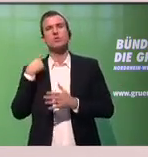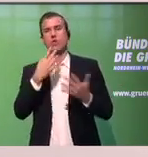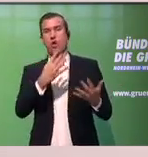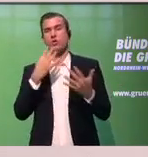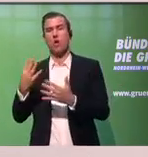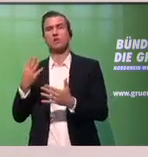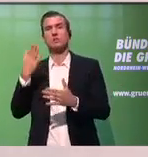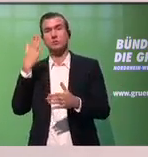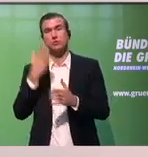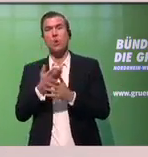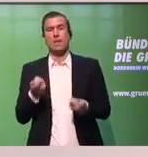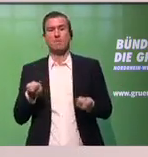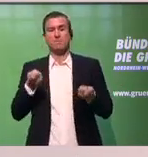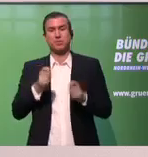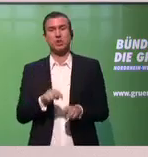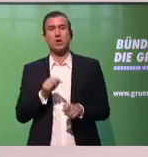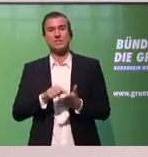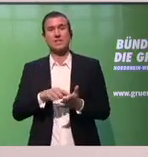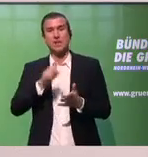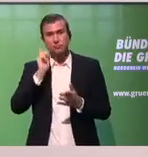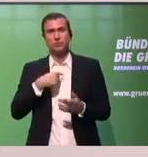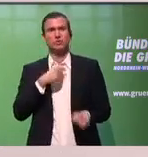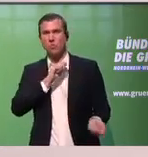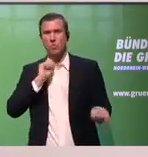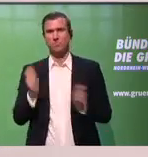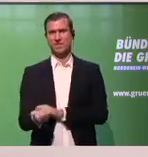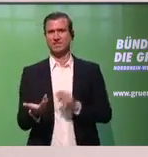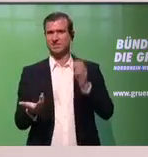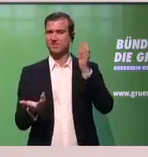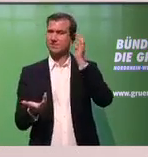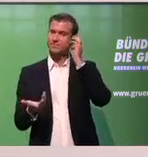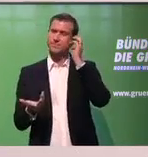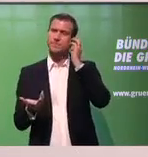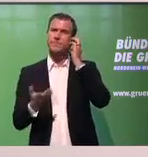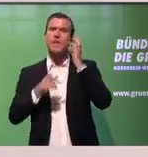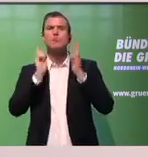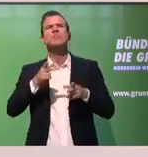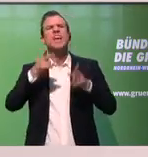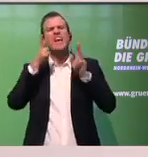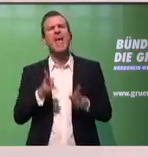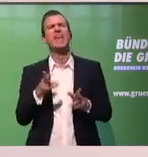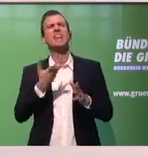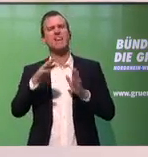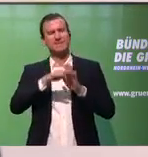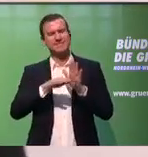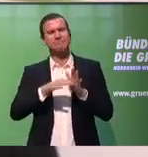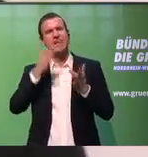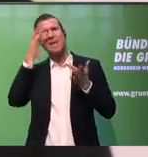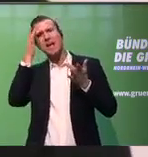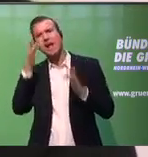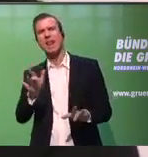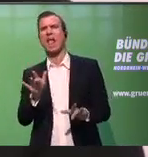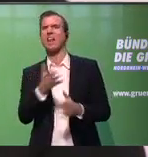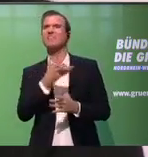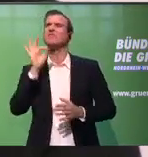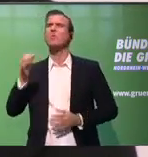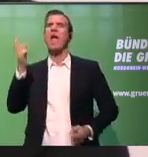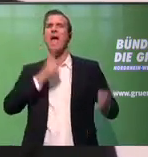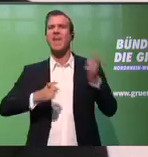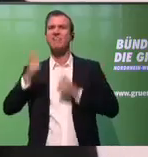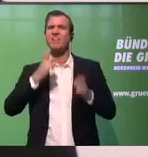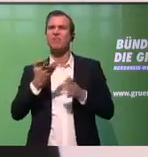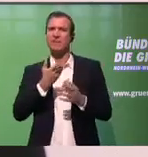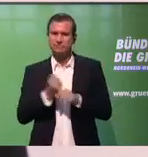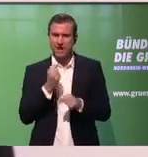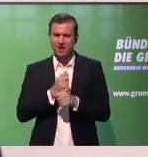in Tampere beschlossen wurde. Wir müssen rechtliche, legale Möglichkeiten finden, mit der Einwanderung umzugehen, denn